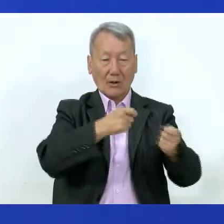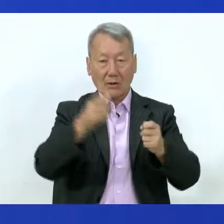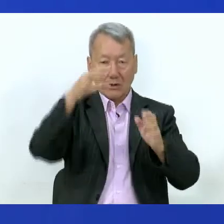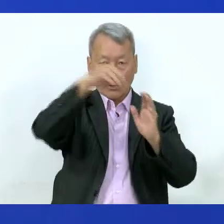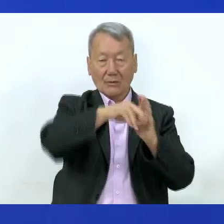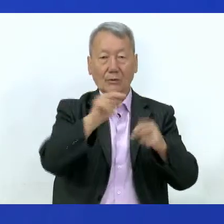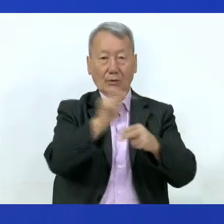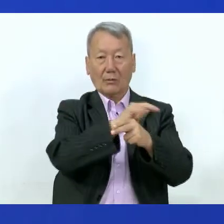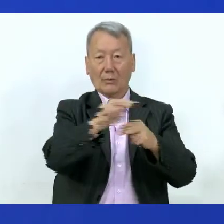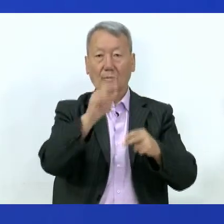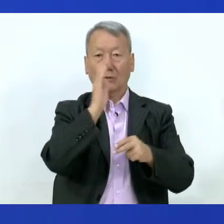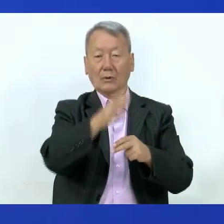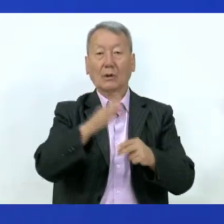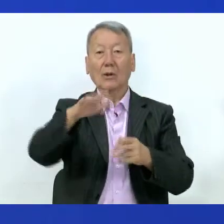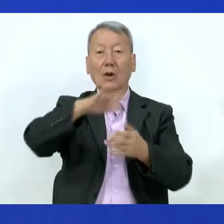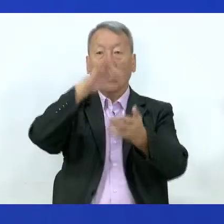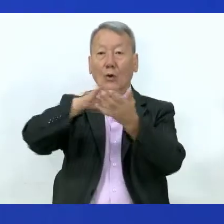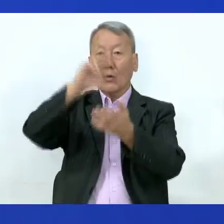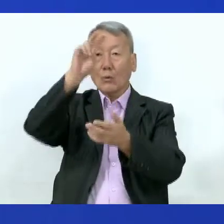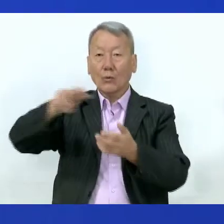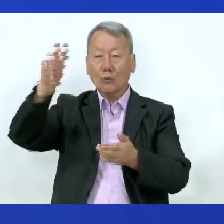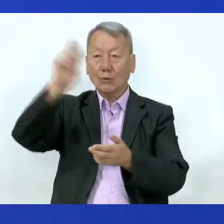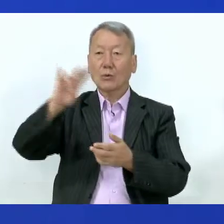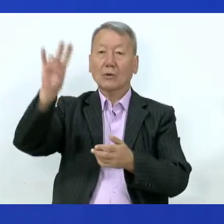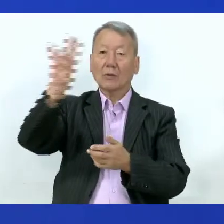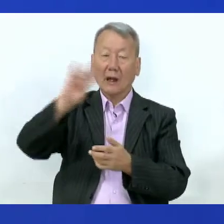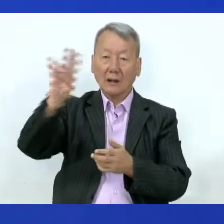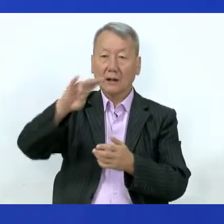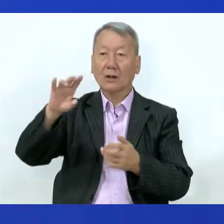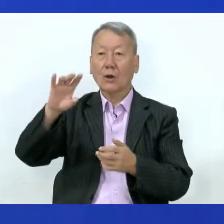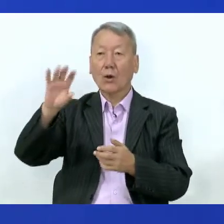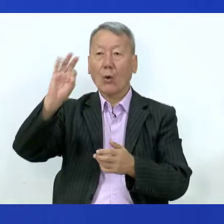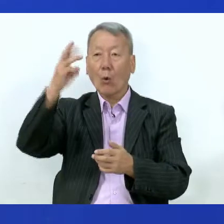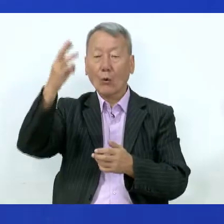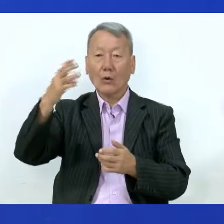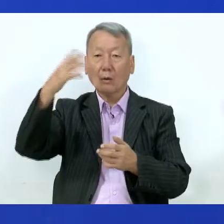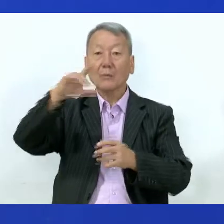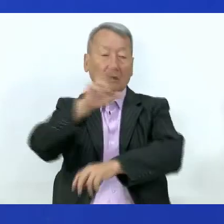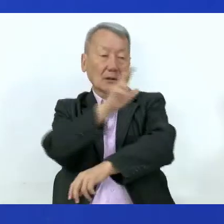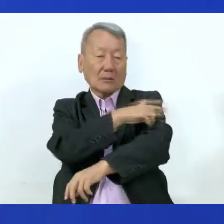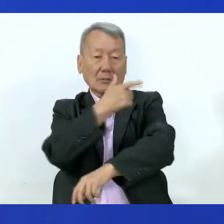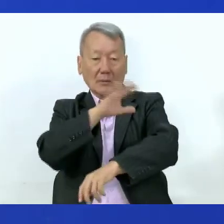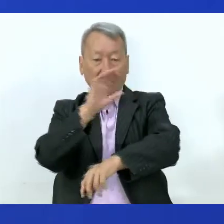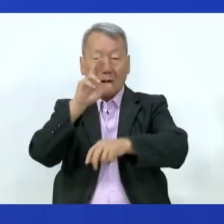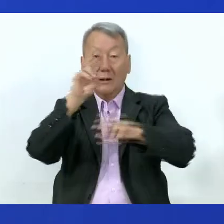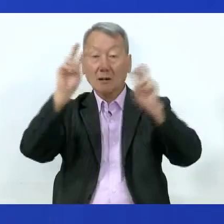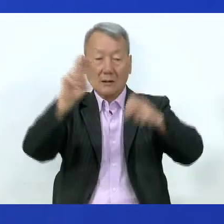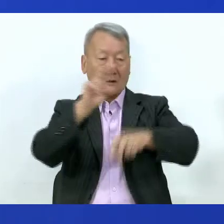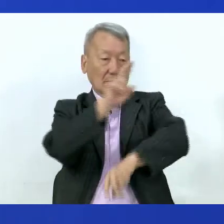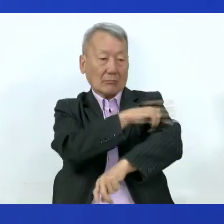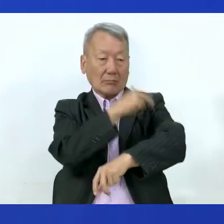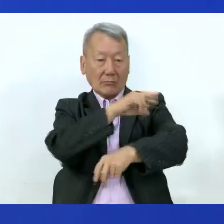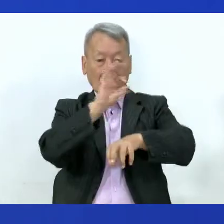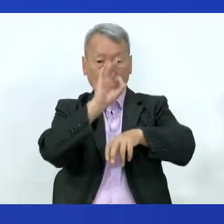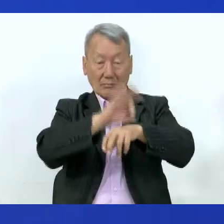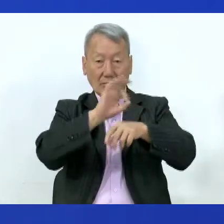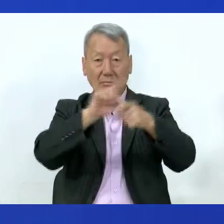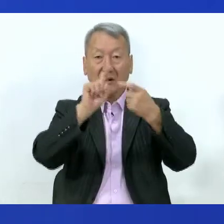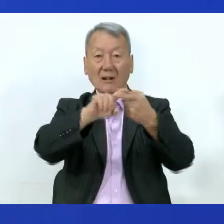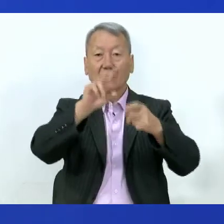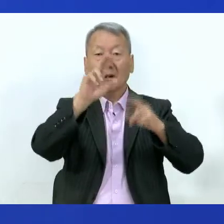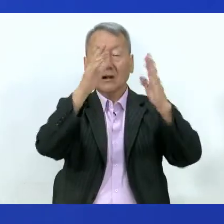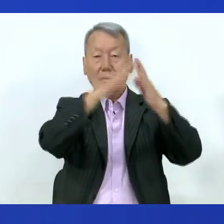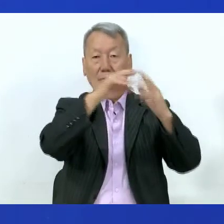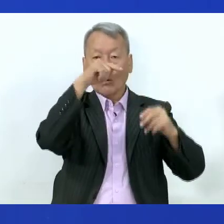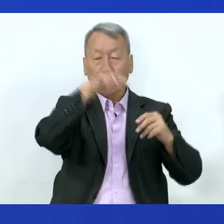қалған бүйілді. Бұл бішке ғошынарын шарланды инфекциялық ғор қаналардың құрылышу және